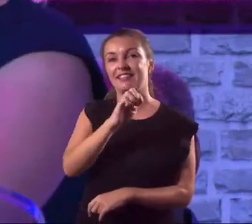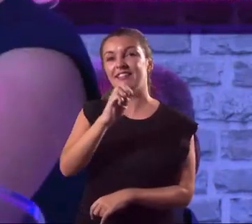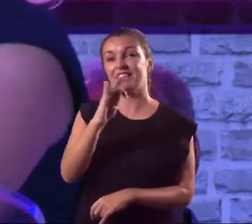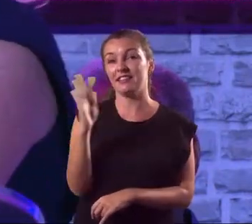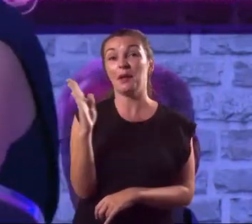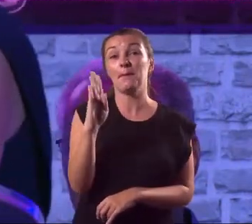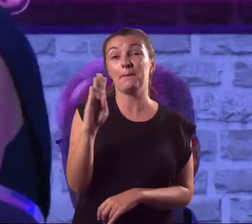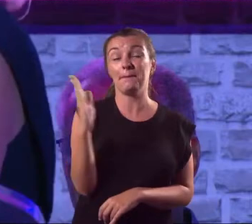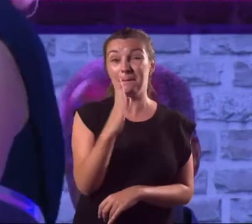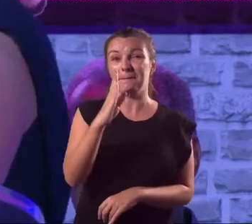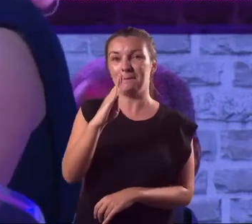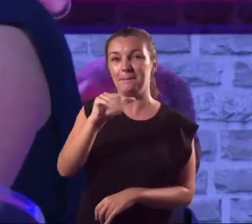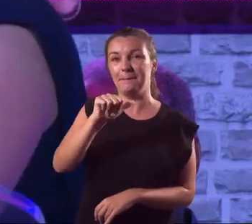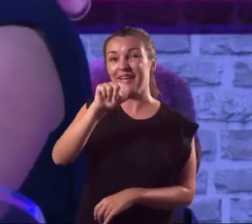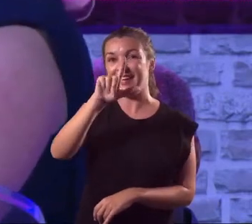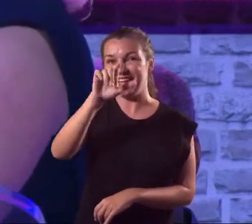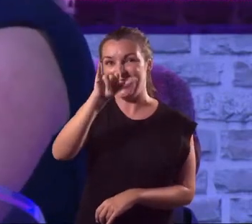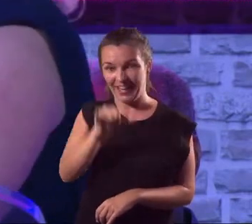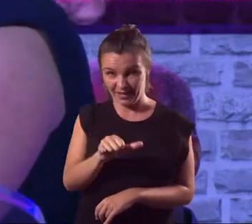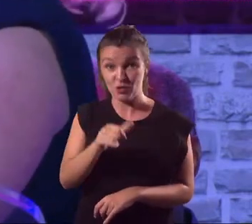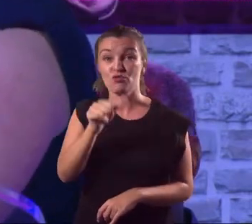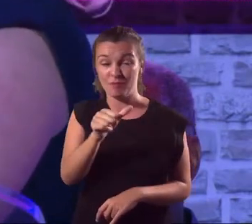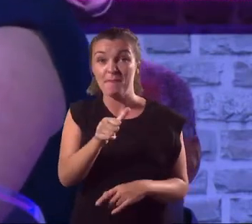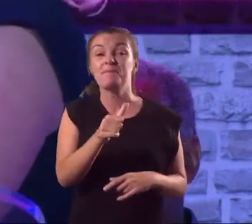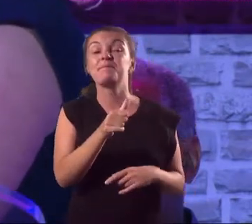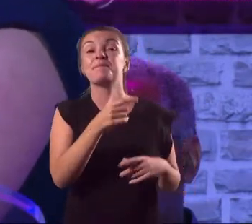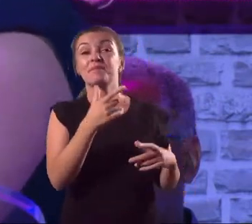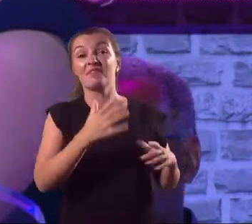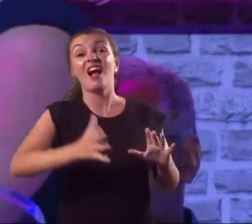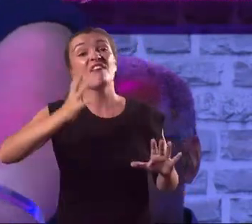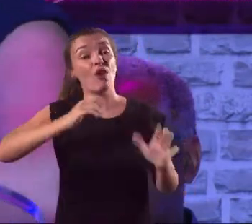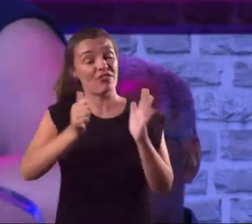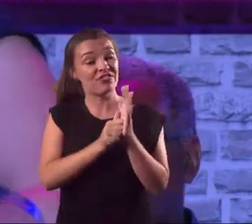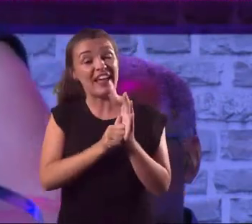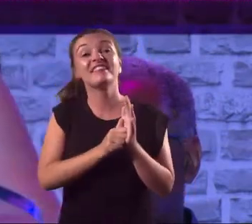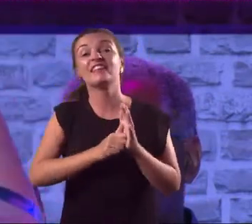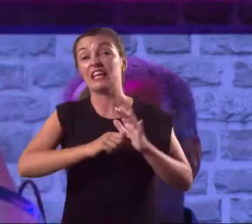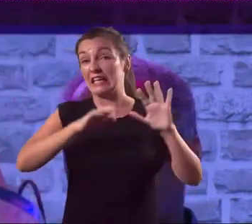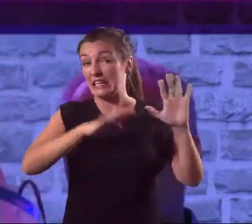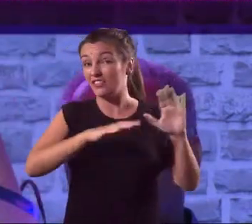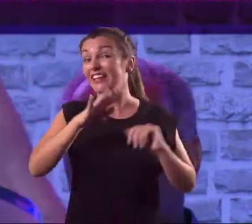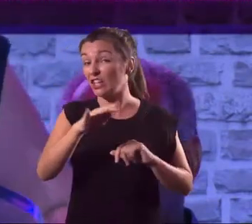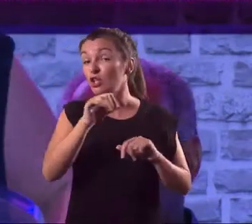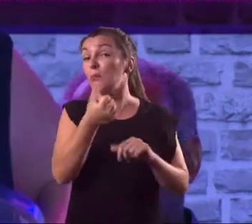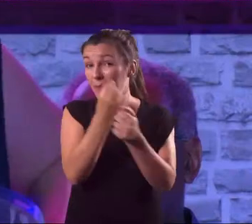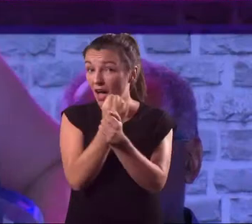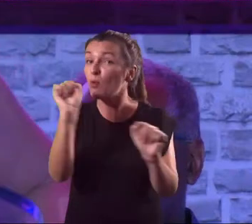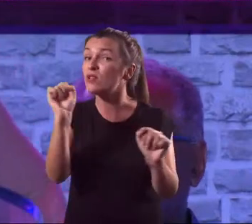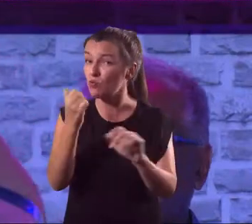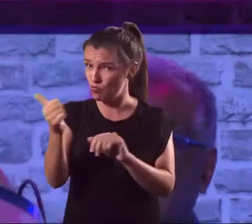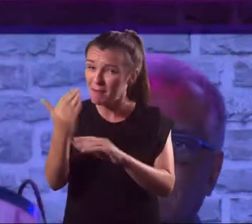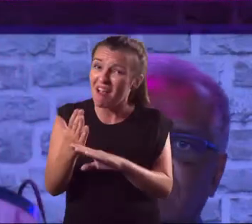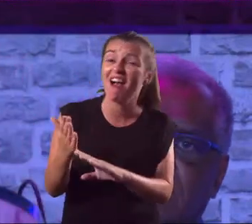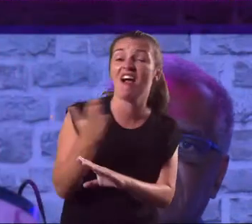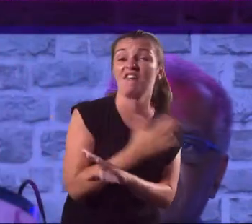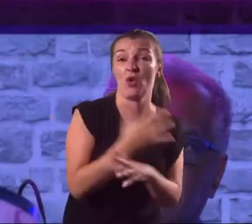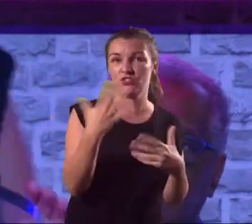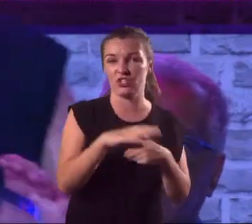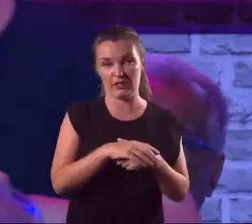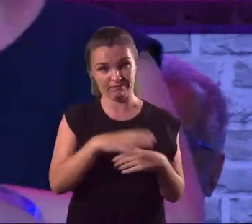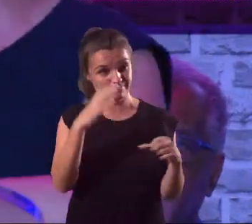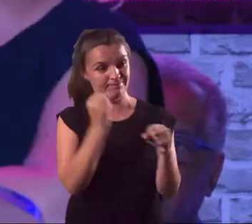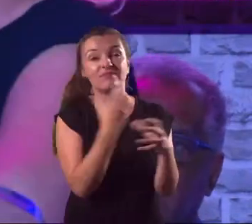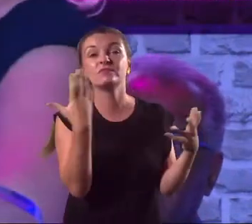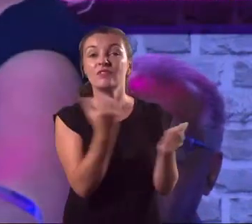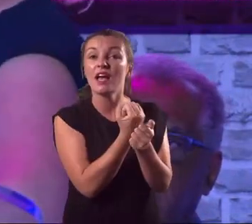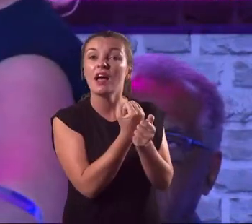République française. Il est celui qui, même avant le 4 février 1794, c'est-à-dire la première abolition de l'esclavage, a obtenu